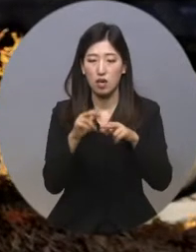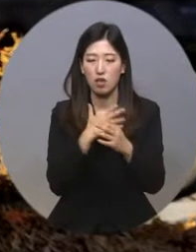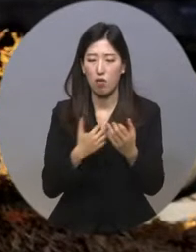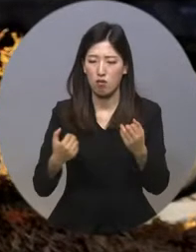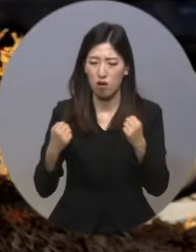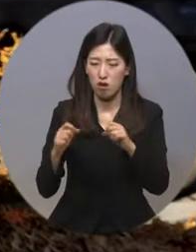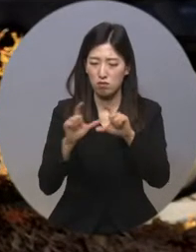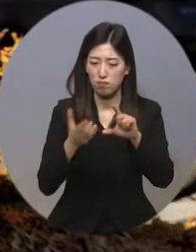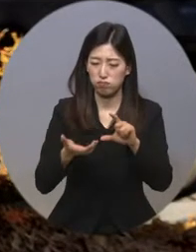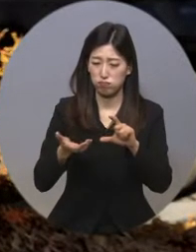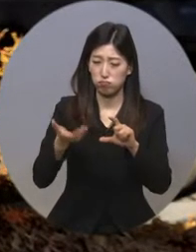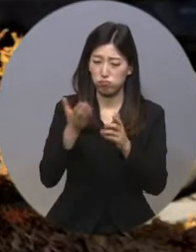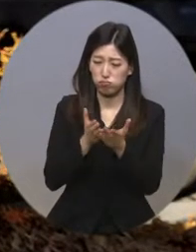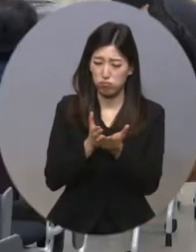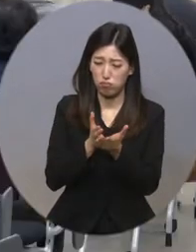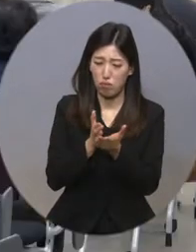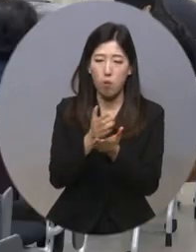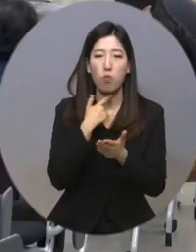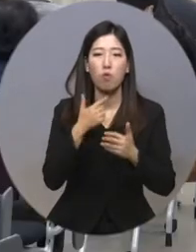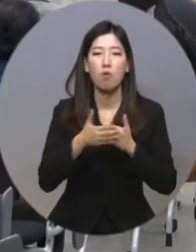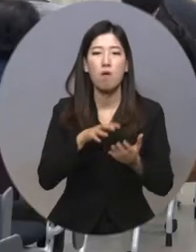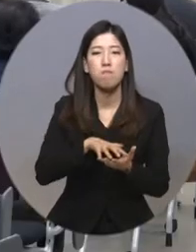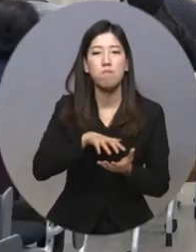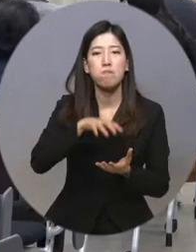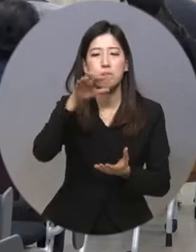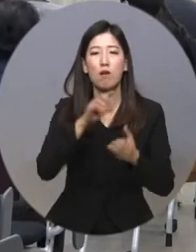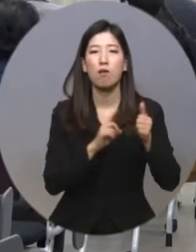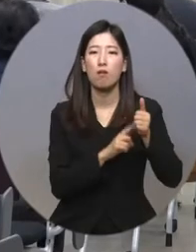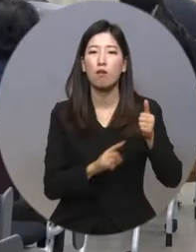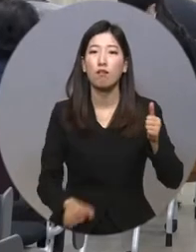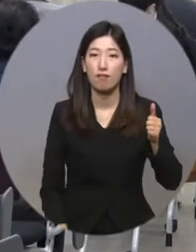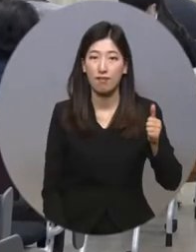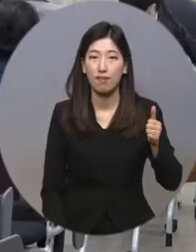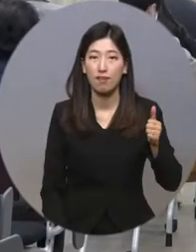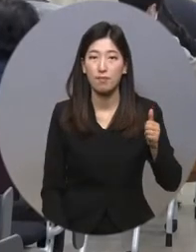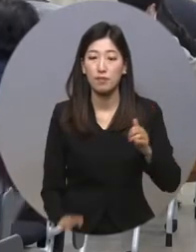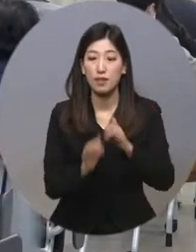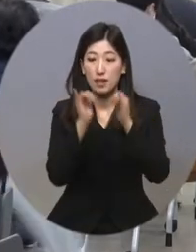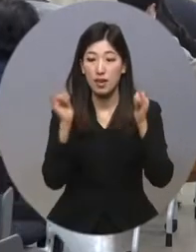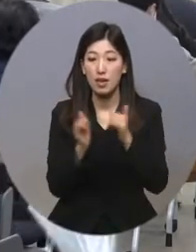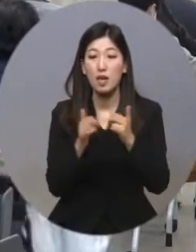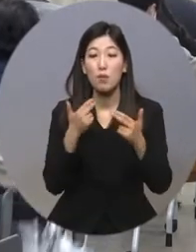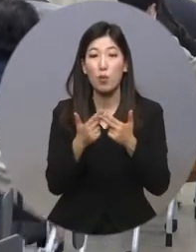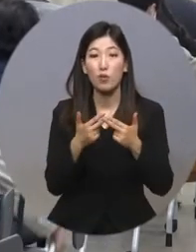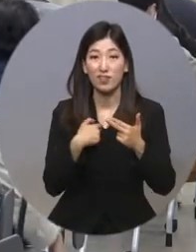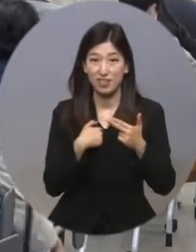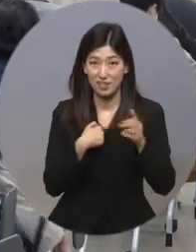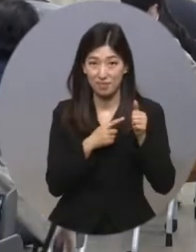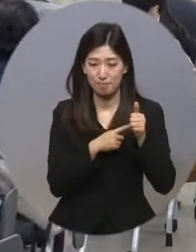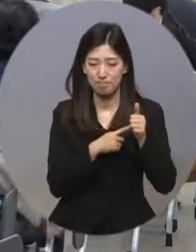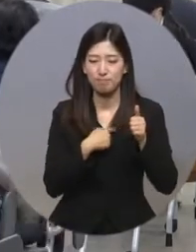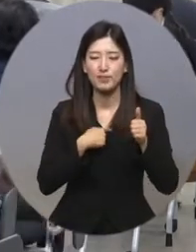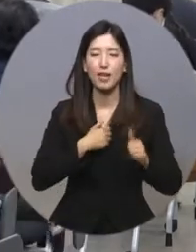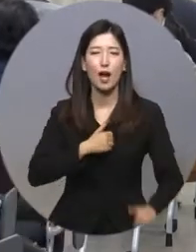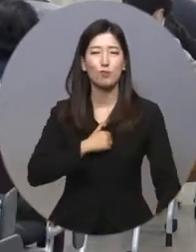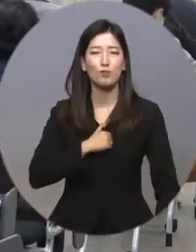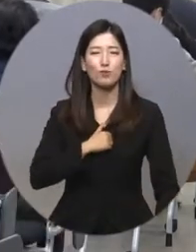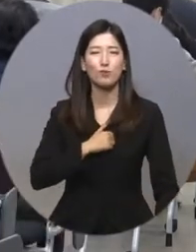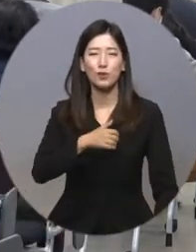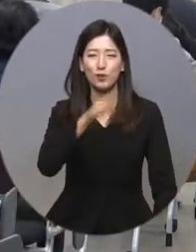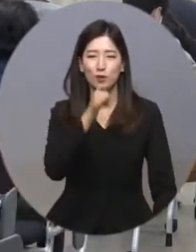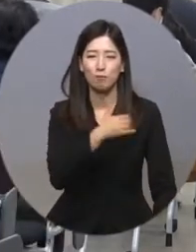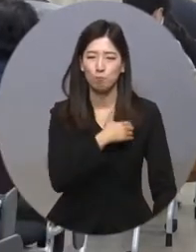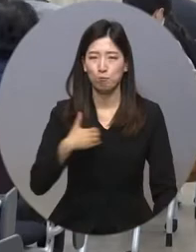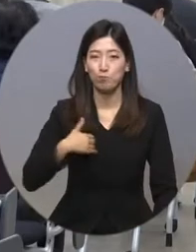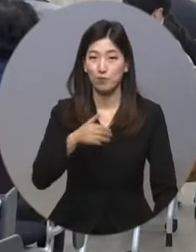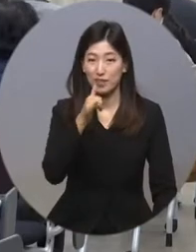일하는 사회복지사로서 경험을 바탕으로 사회복지사가 회원으로서 자부심을 느끼고 찾고 싶은